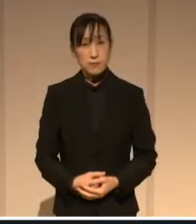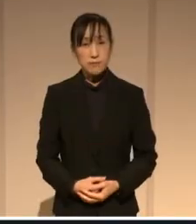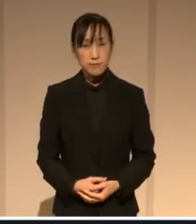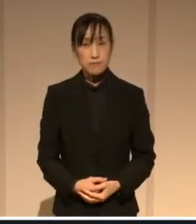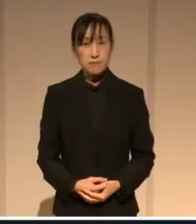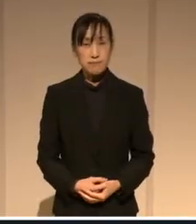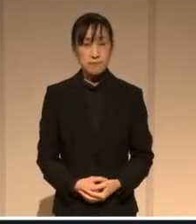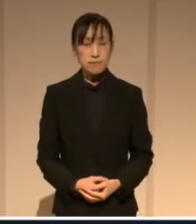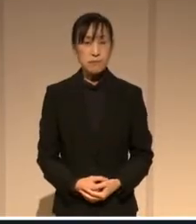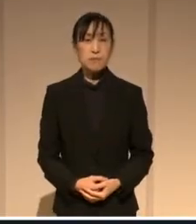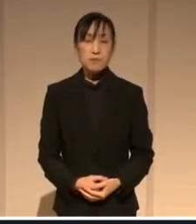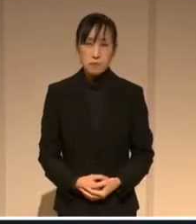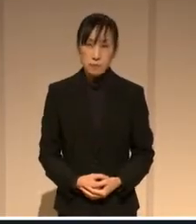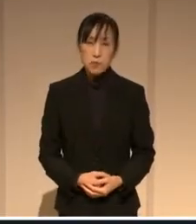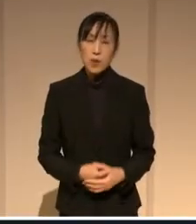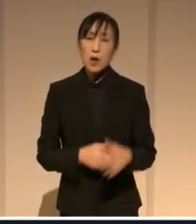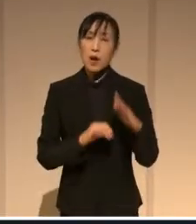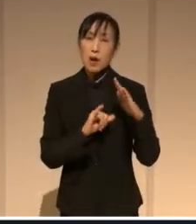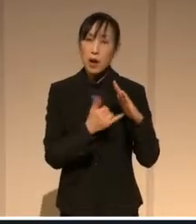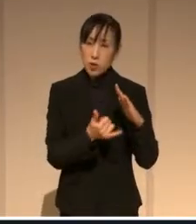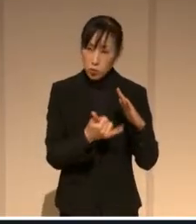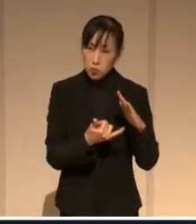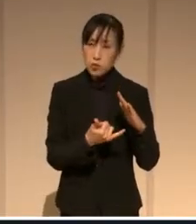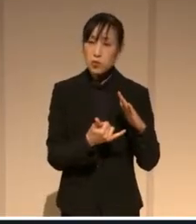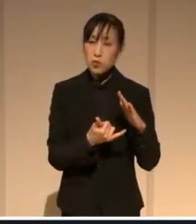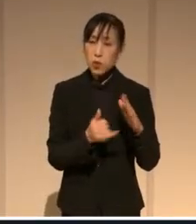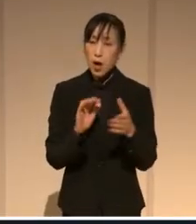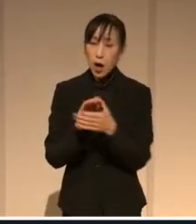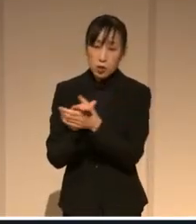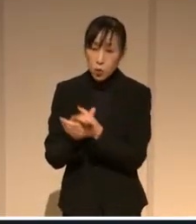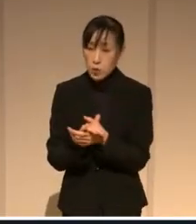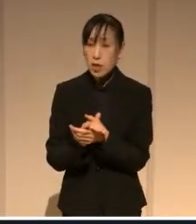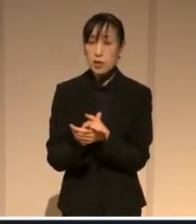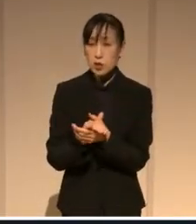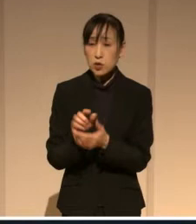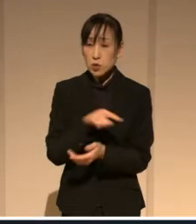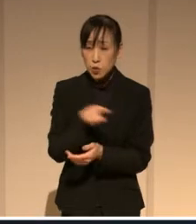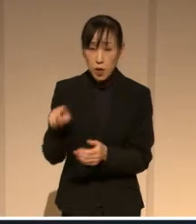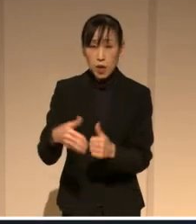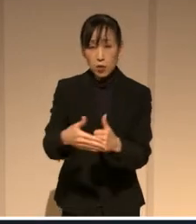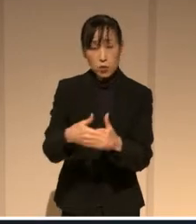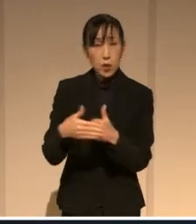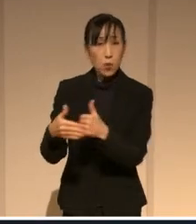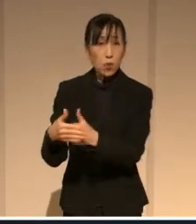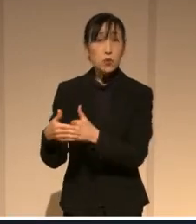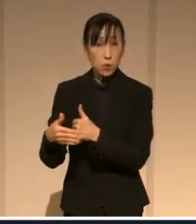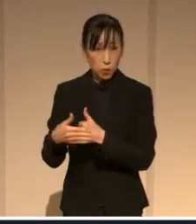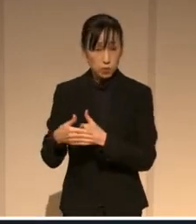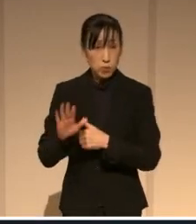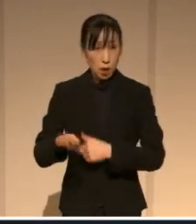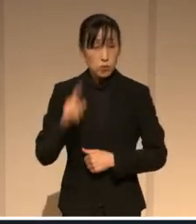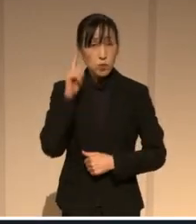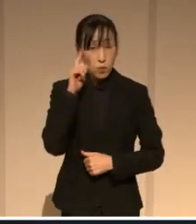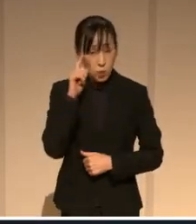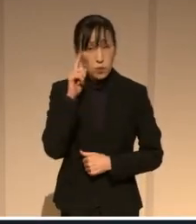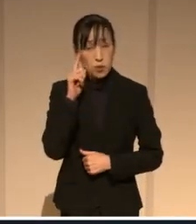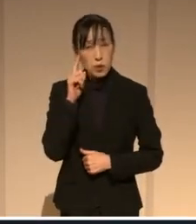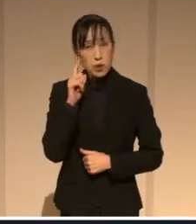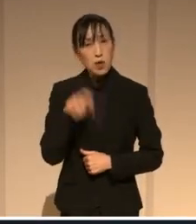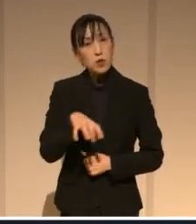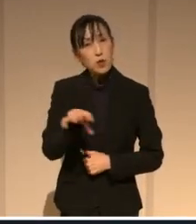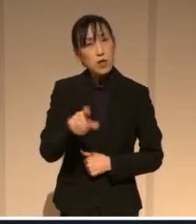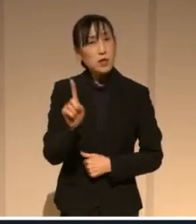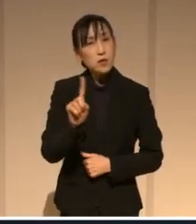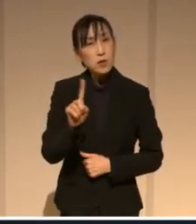あの家族や身近な方からのサポートっていうのが普段の生活の中であると思うんですけれども神原さんそのあたりどんなふうに感じて